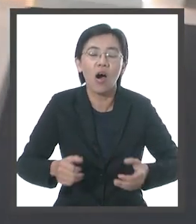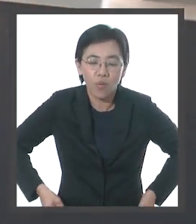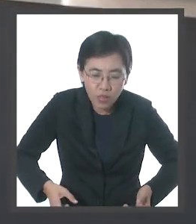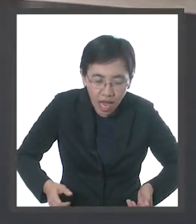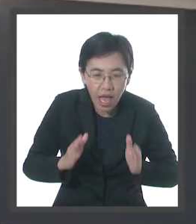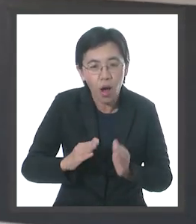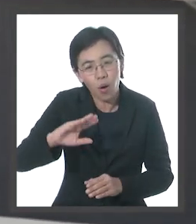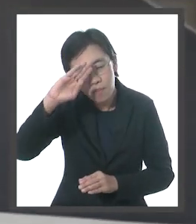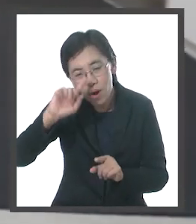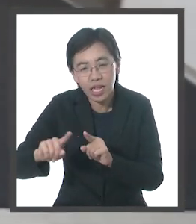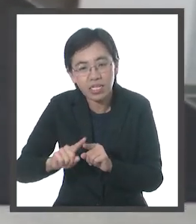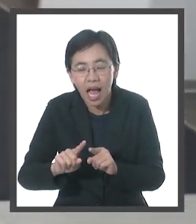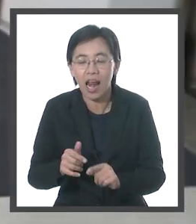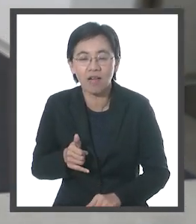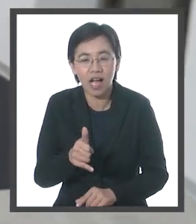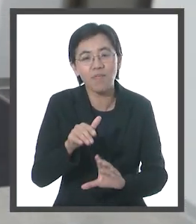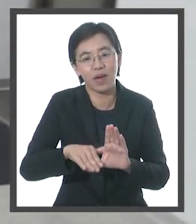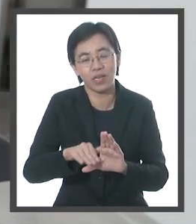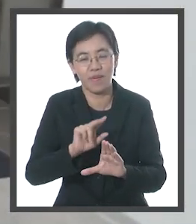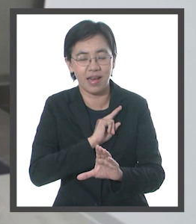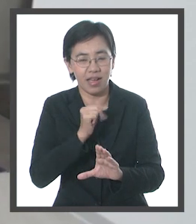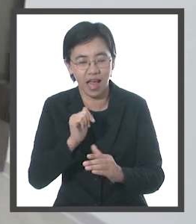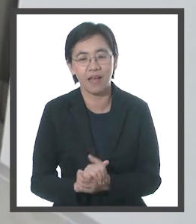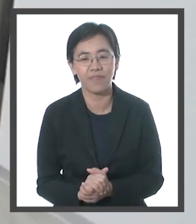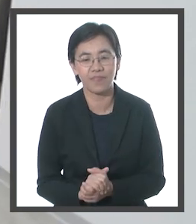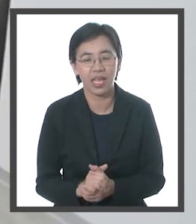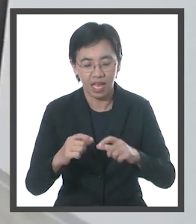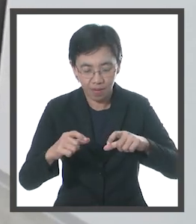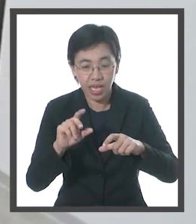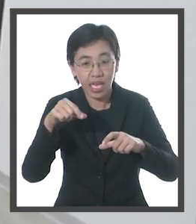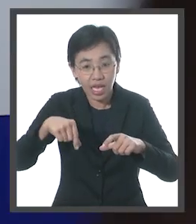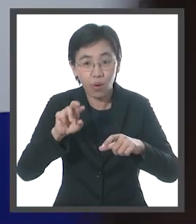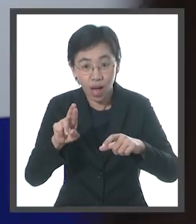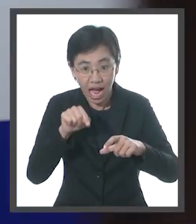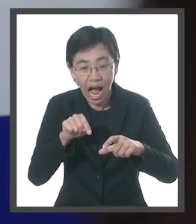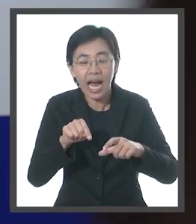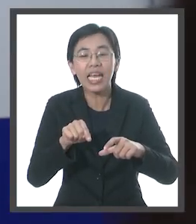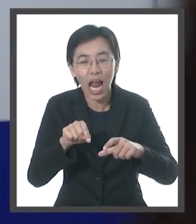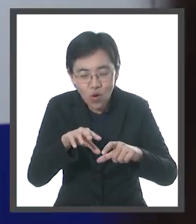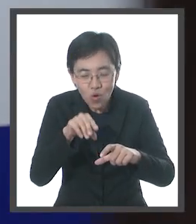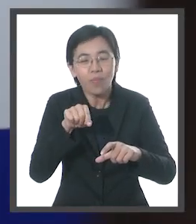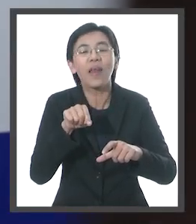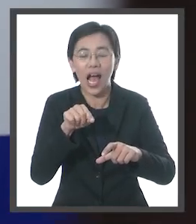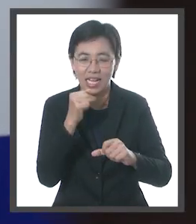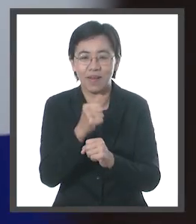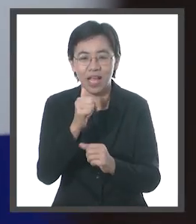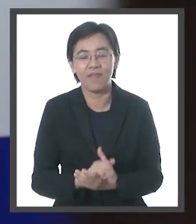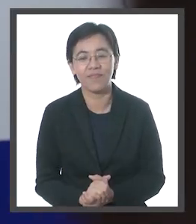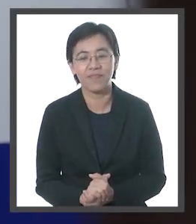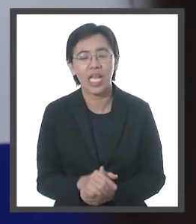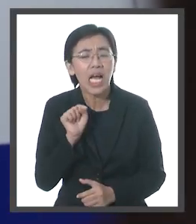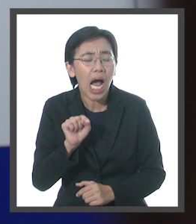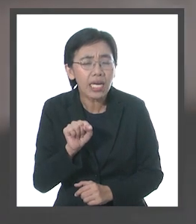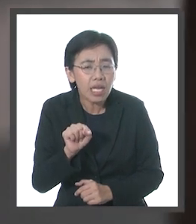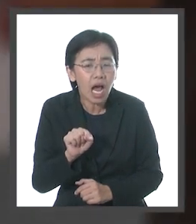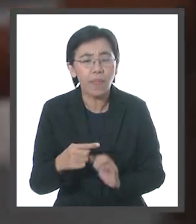ทุกอย่างนะคะเข้ามา Register ด้วยตัวเองแล้วก็แปะ QR Code แล้วก็เข้าสูตรมาได้เลย โอ้ไฮเทคมาก ใช่ค่ะ ค่ะ ในนั้นก็จะเป็นการ Register